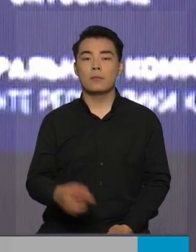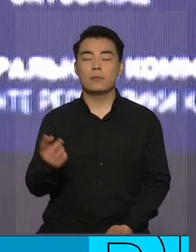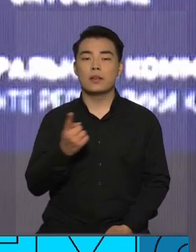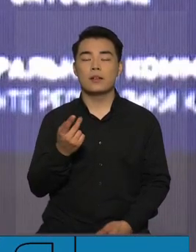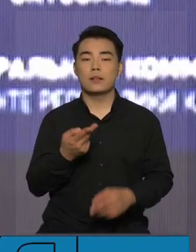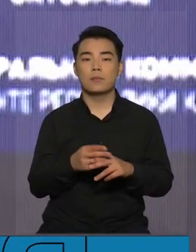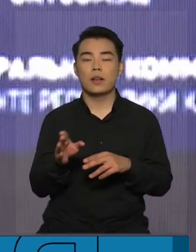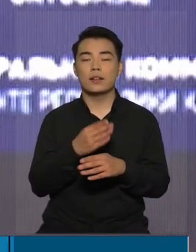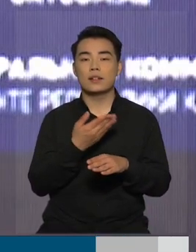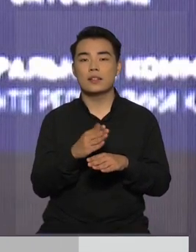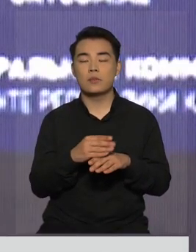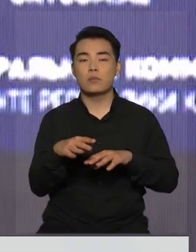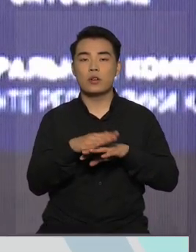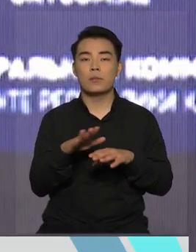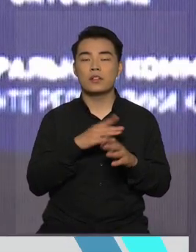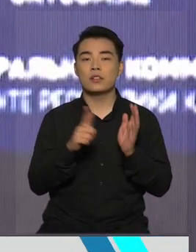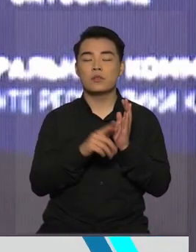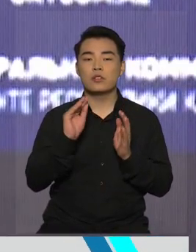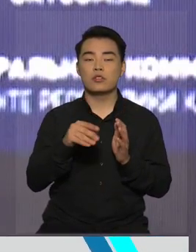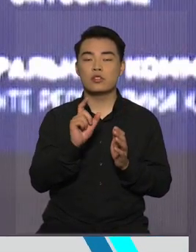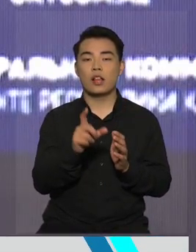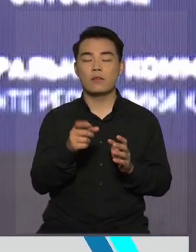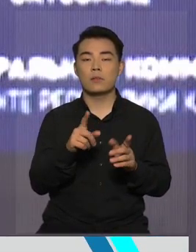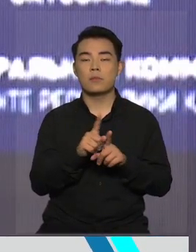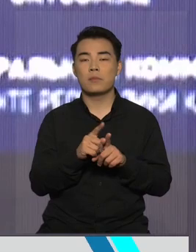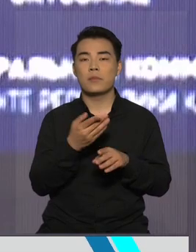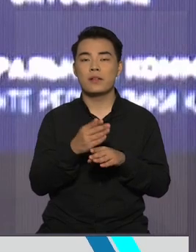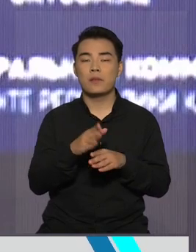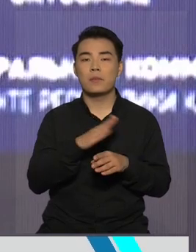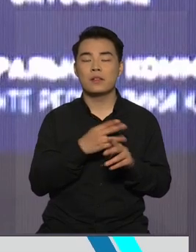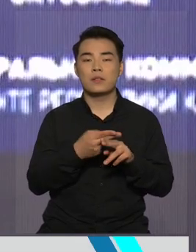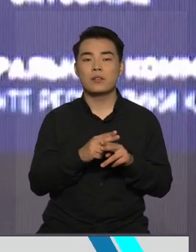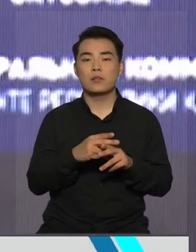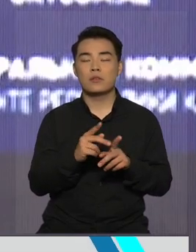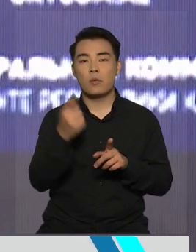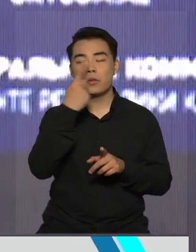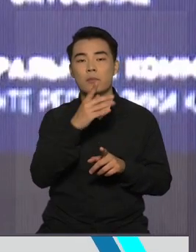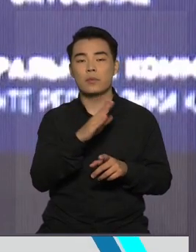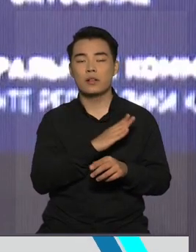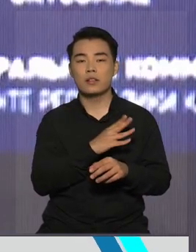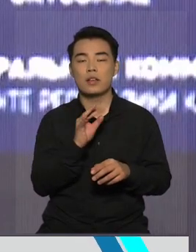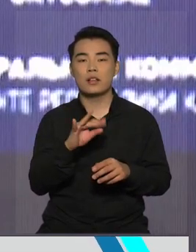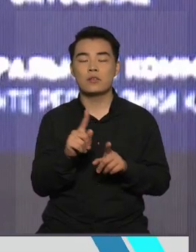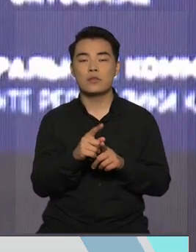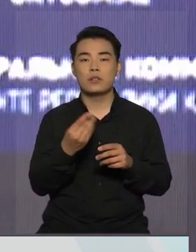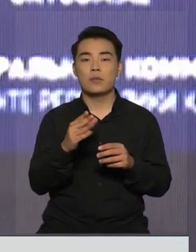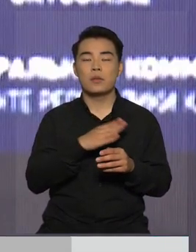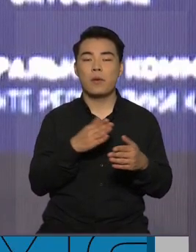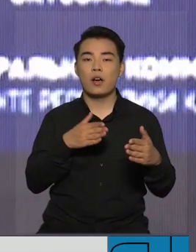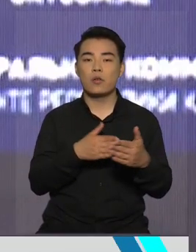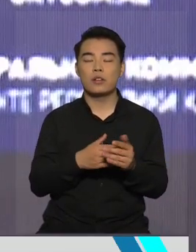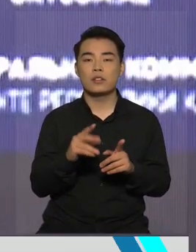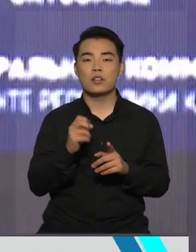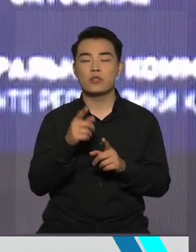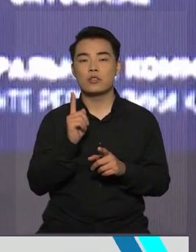По данным кредитного бюро, почти у 7 тысяч человек было частичное погашение долга в течение года, или сумма долга превышает пороговое значение